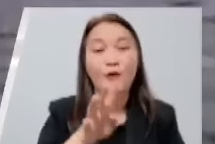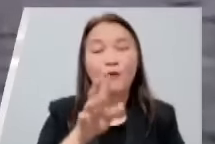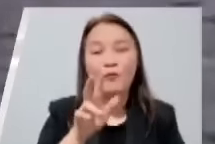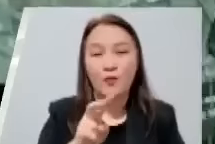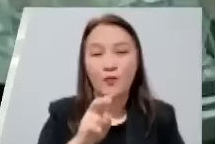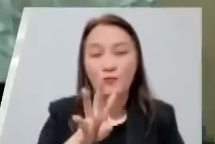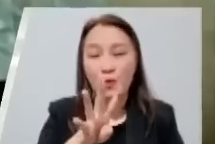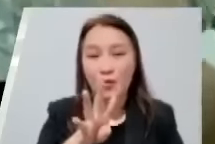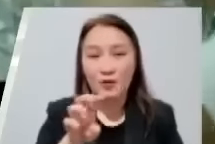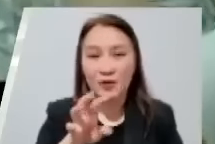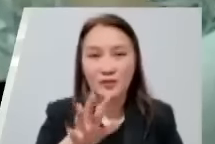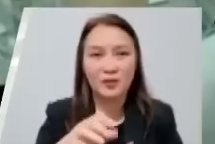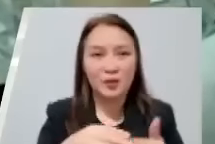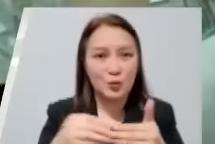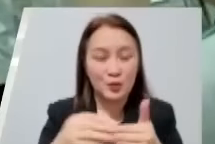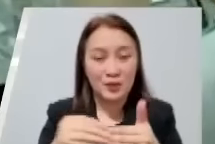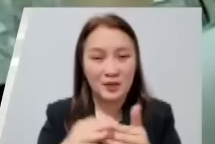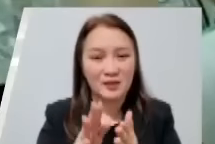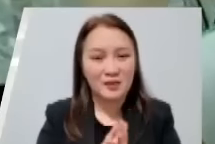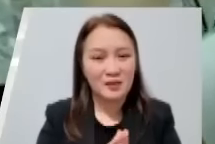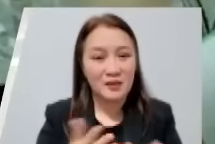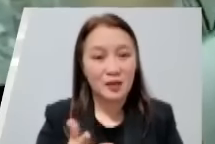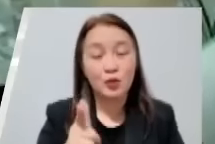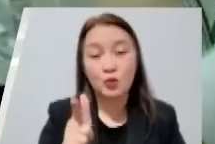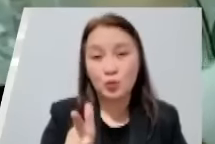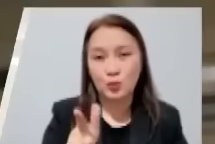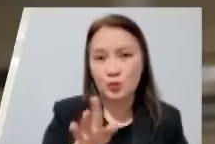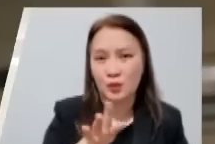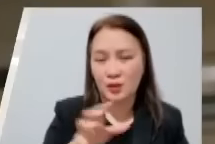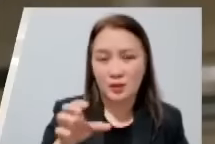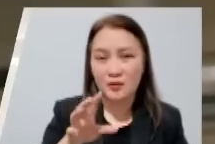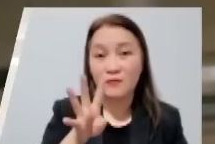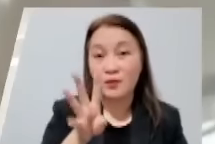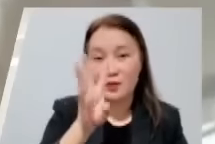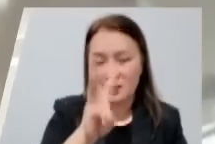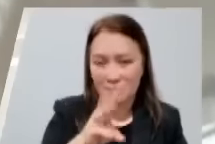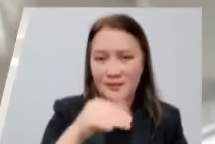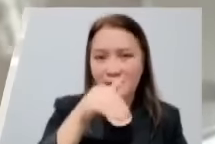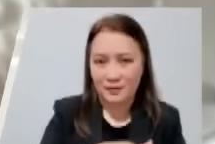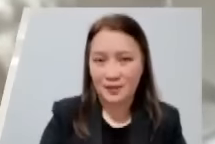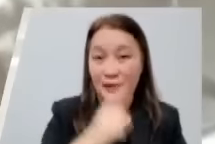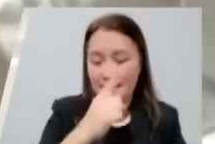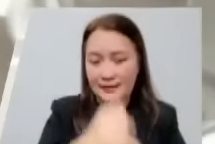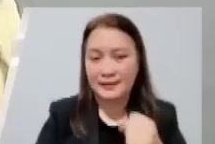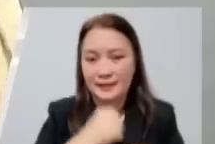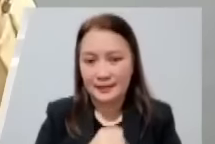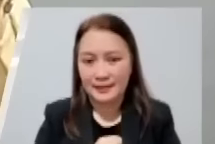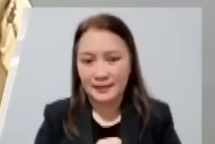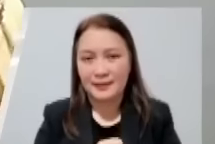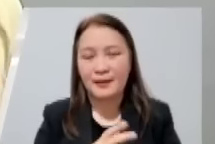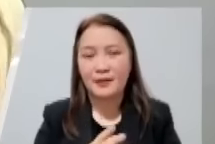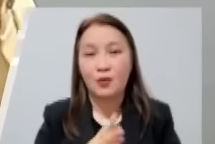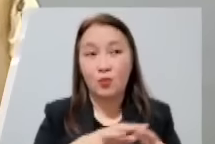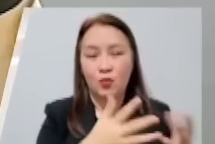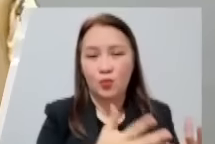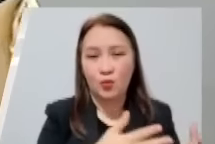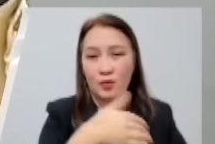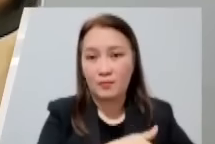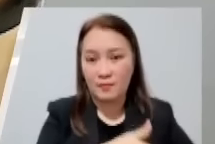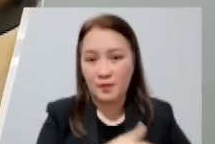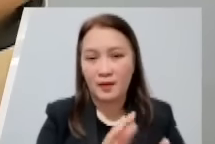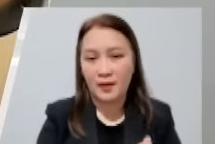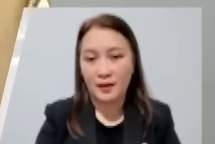$4,256 o nasa higit 246,000 pesos kada taon, batay sa sukatan na itinakda ng World Bank. Ang basis nito is not GDP